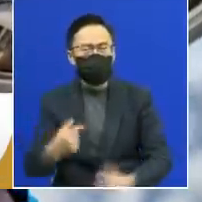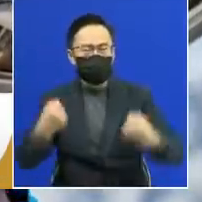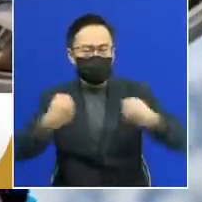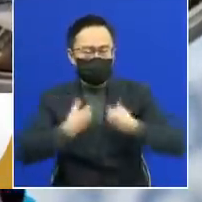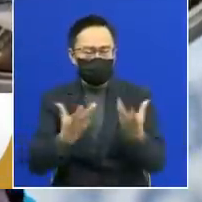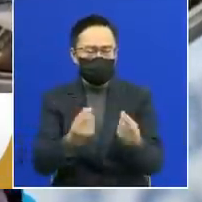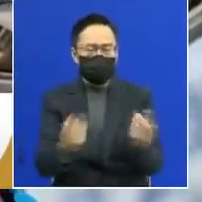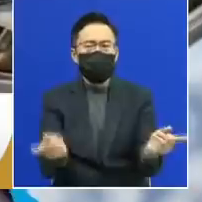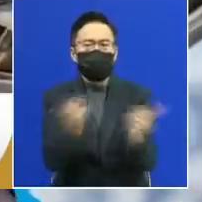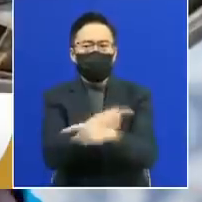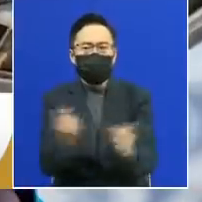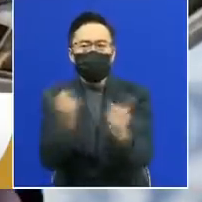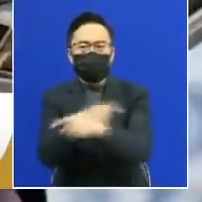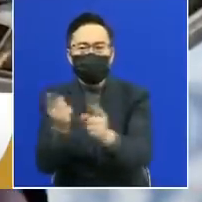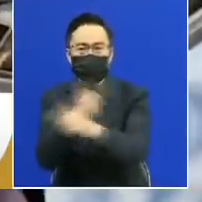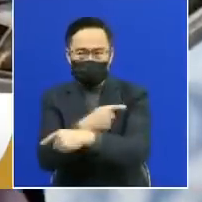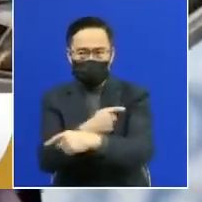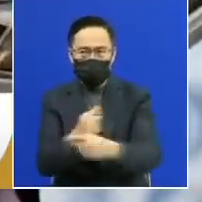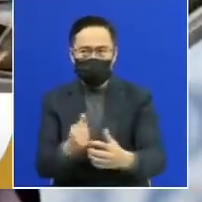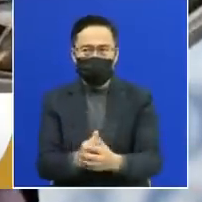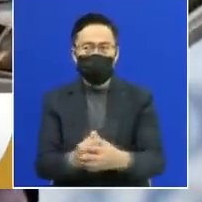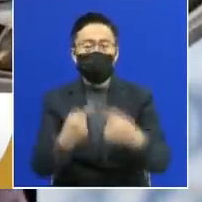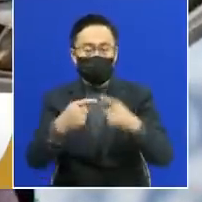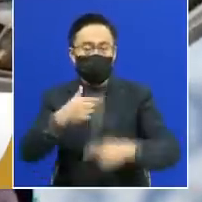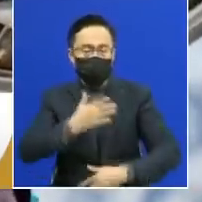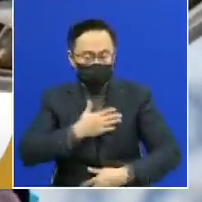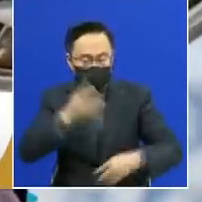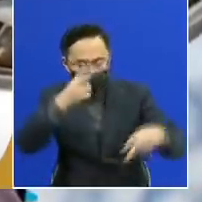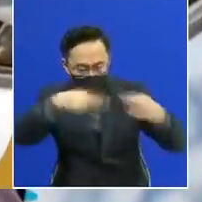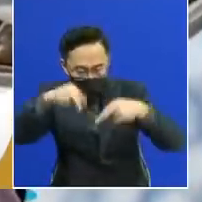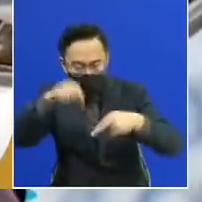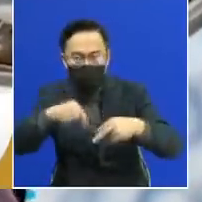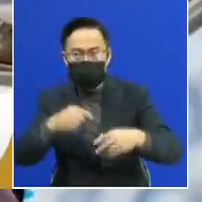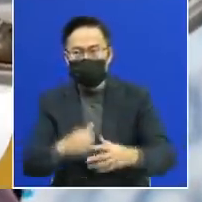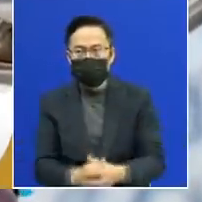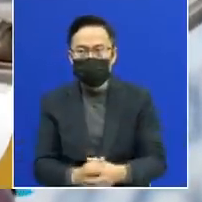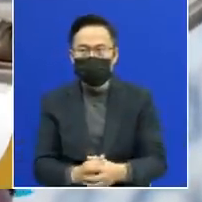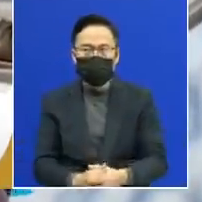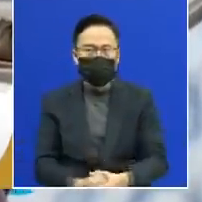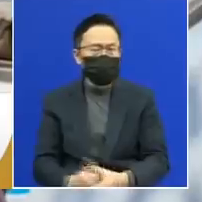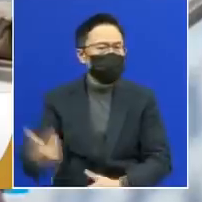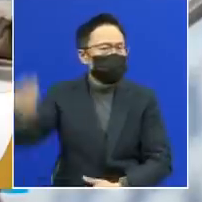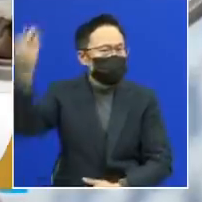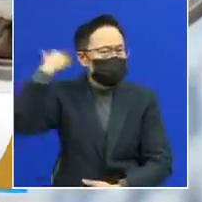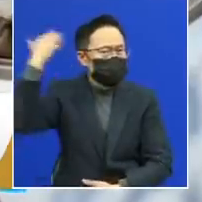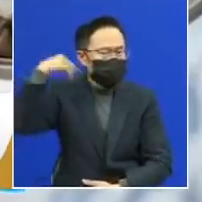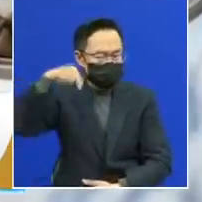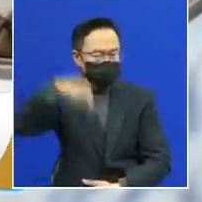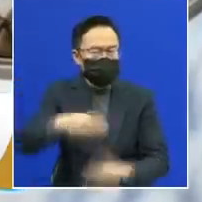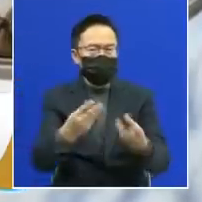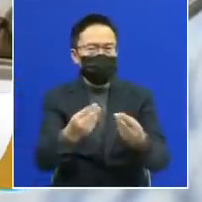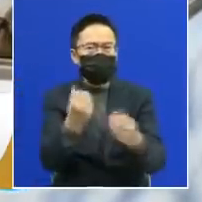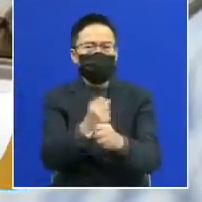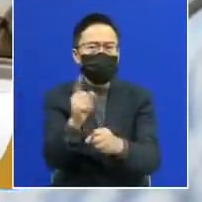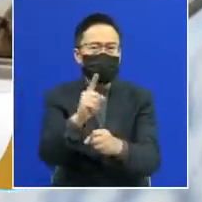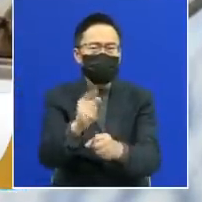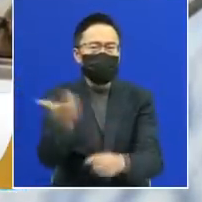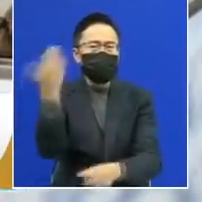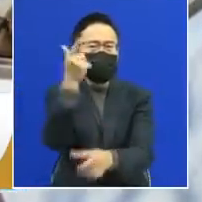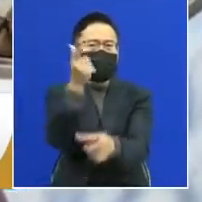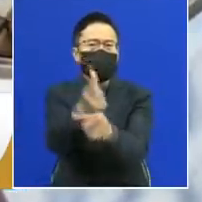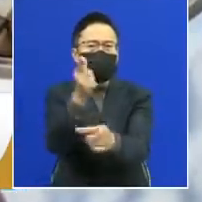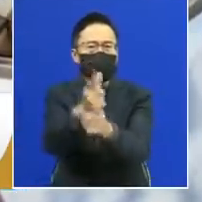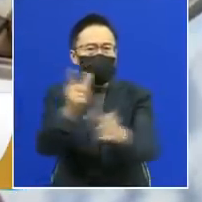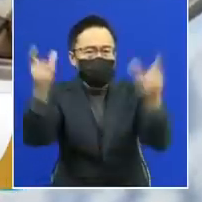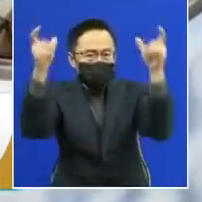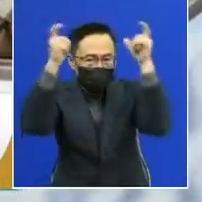ารู้ว่ามันเป็นพื้นที่ในเขตรับผิดชอบของผมเนาะตรงนี ้ตรงนั้นเขาทำเป็นอะไรคะตรงนี้มีการก่อสร้างแบบนี้ ก็เห็นเขามาเลี้ยงวัวแล้วก็ล้อม